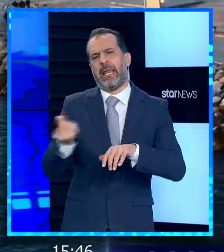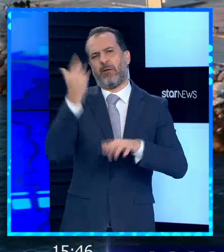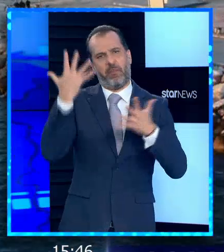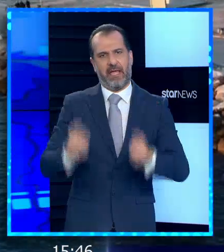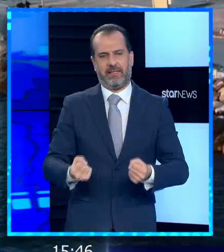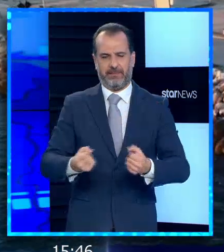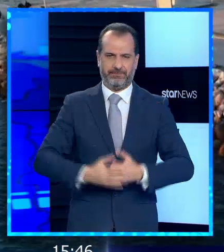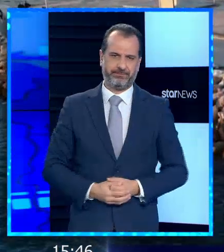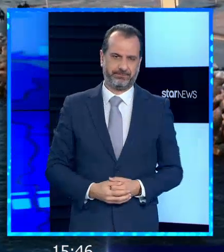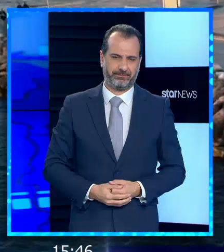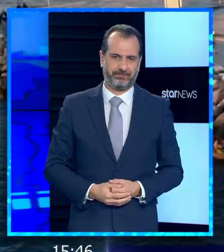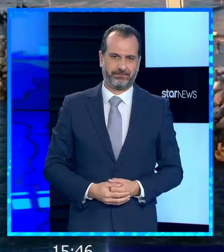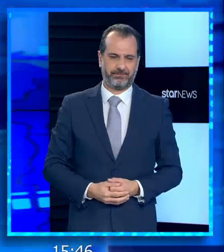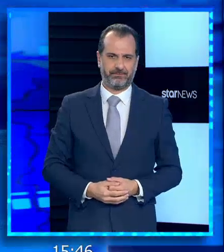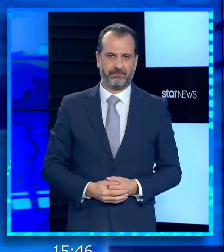πολύ.